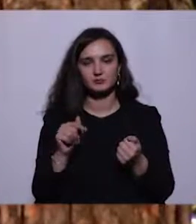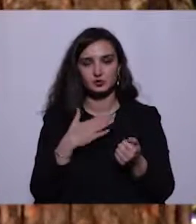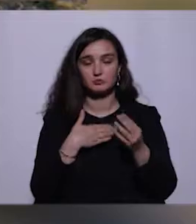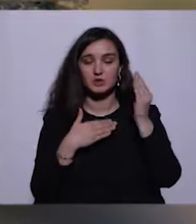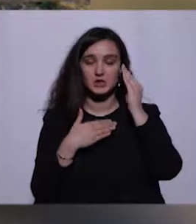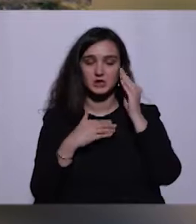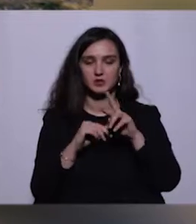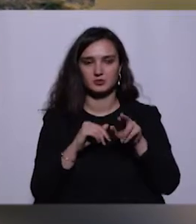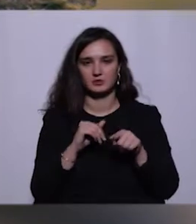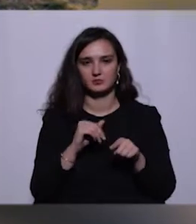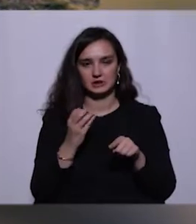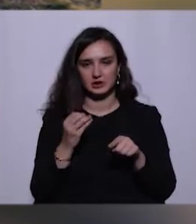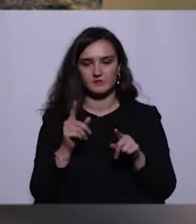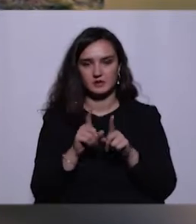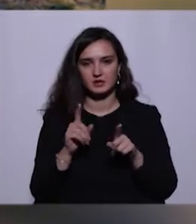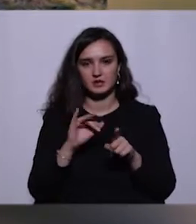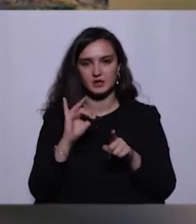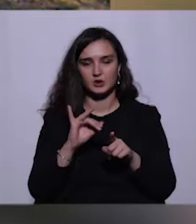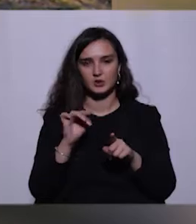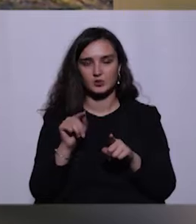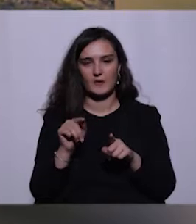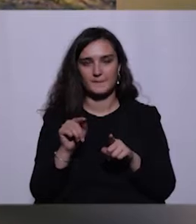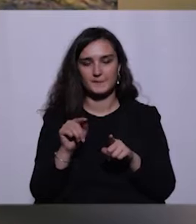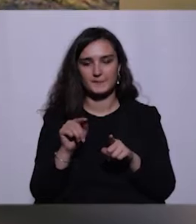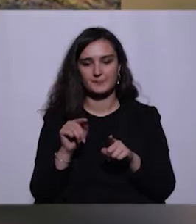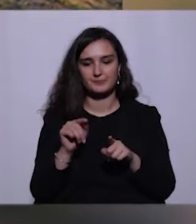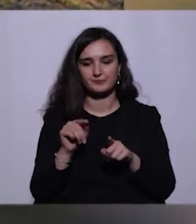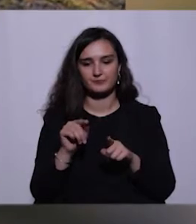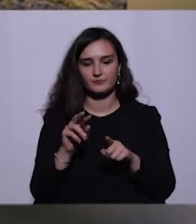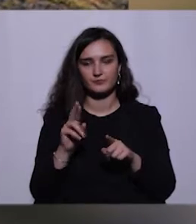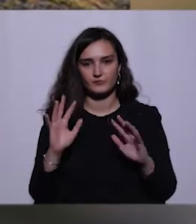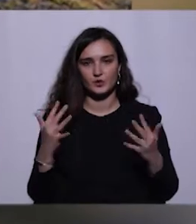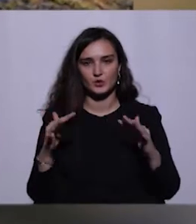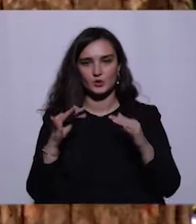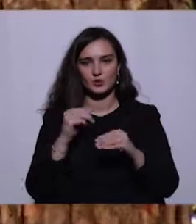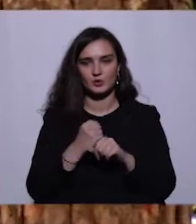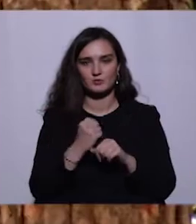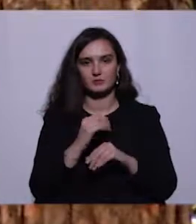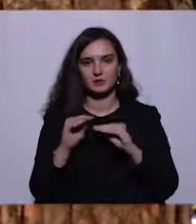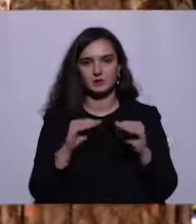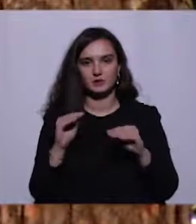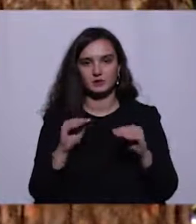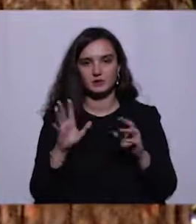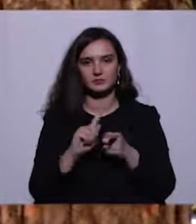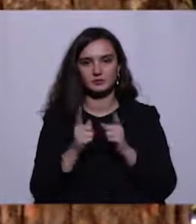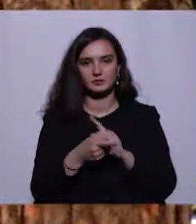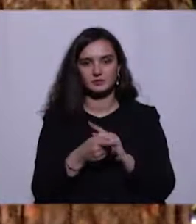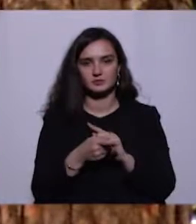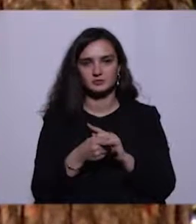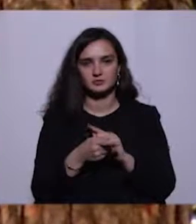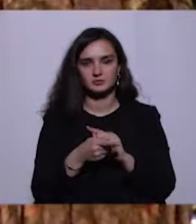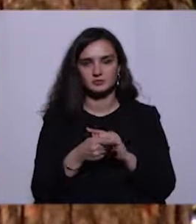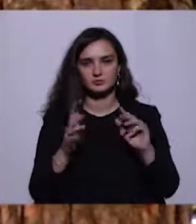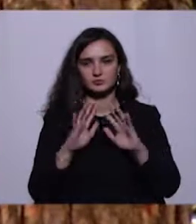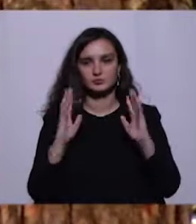აზრია. და აი კიდევ ესეთი საინტერესო დოლმენი, რომელიც არა მთლიანი შემოსაზრულით,